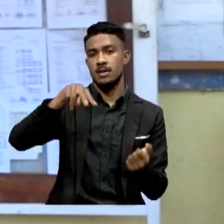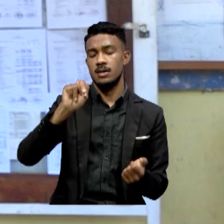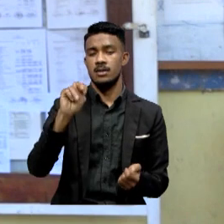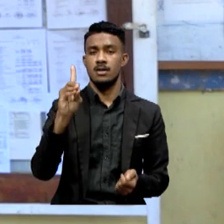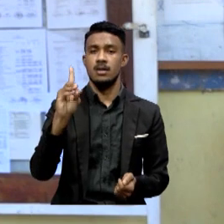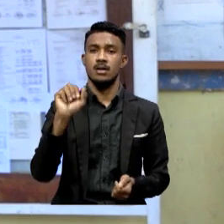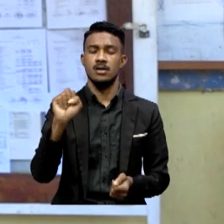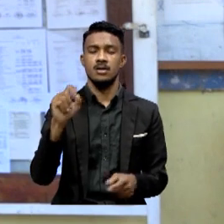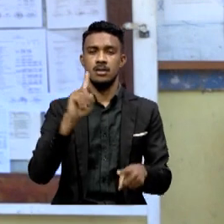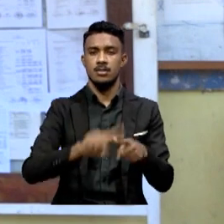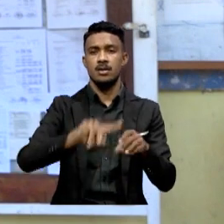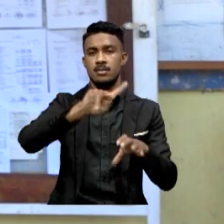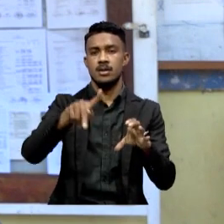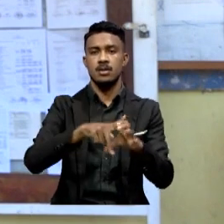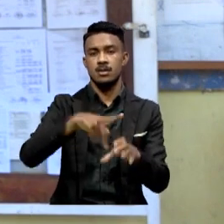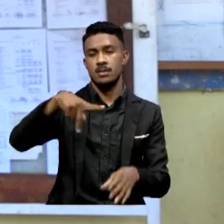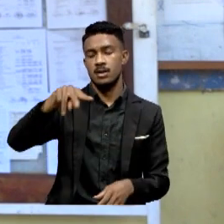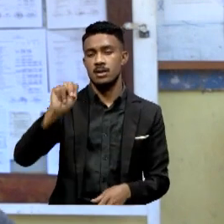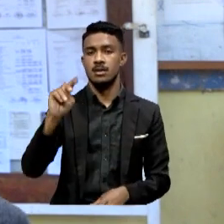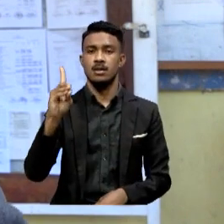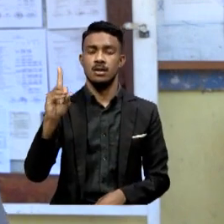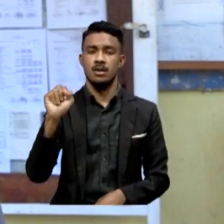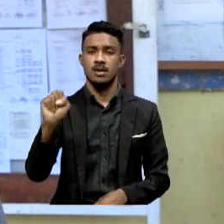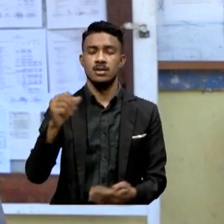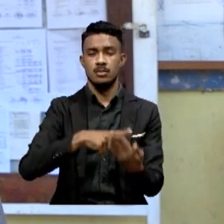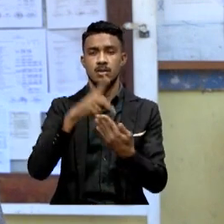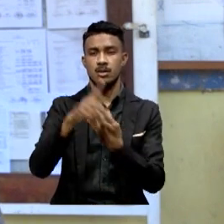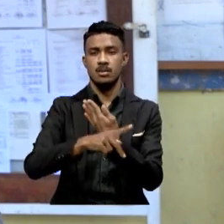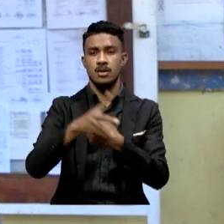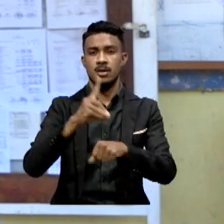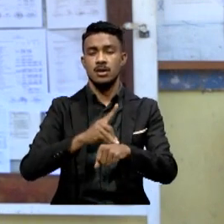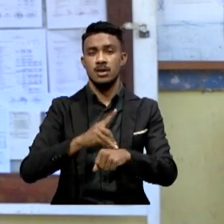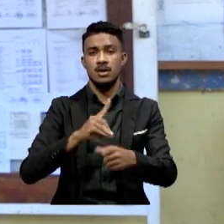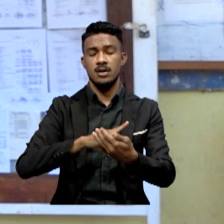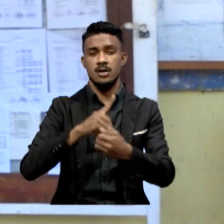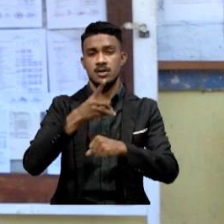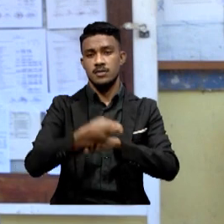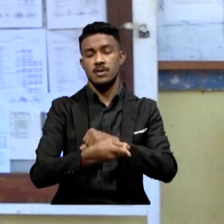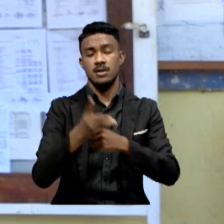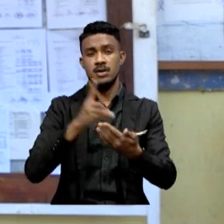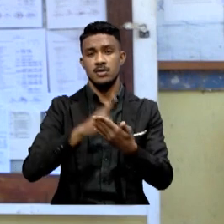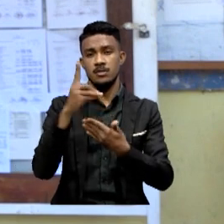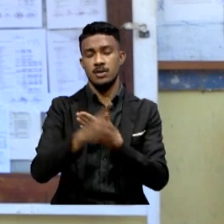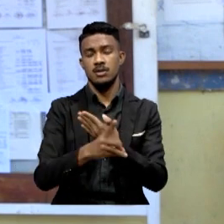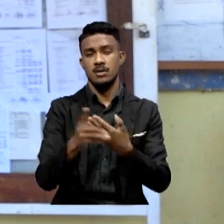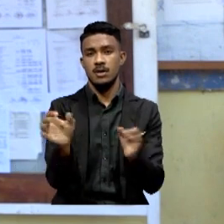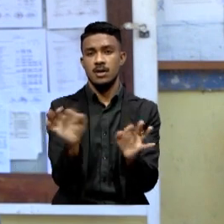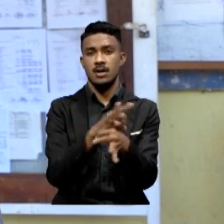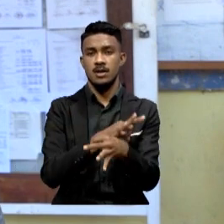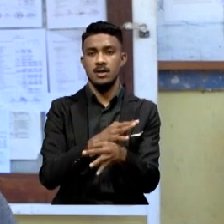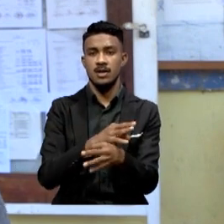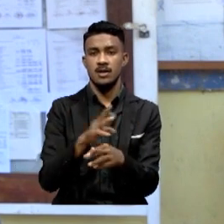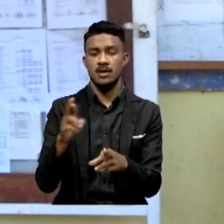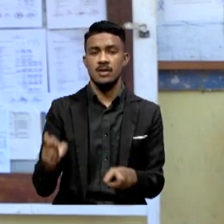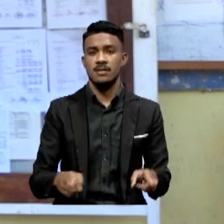parte pendes tam pendes ne buat proses bahal program desenvolvimento ihabe Arya Sierra sa hadiah baleta buat cer mai be